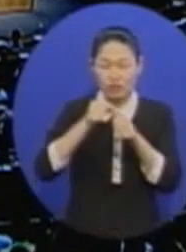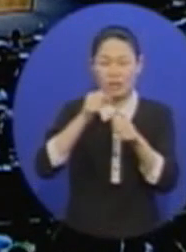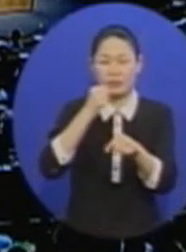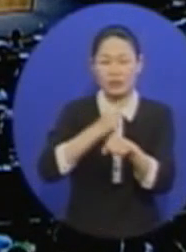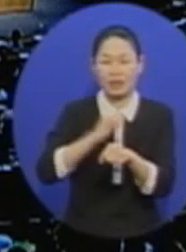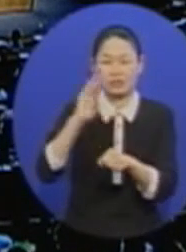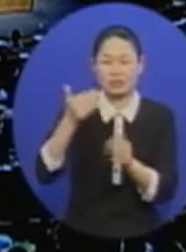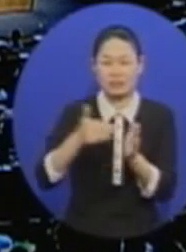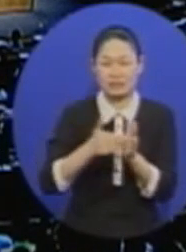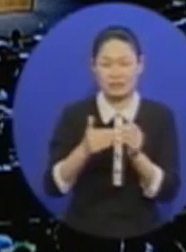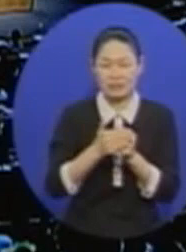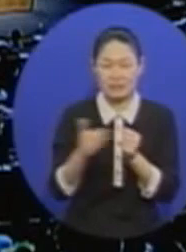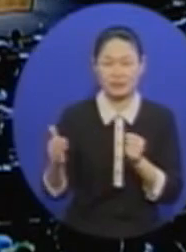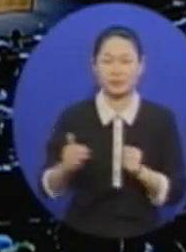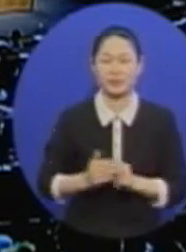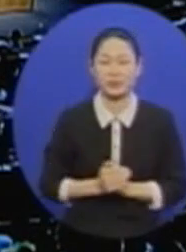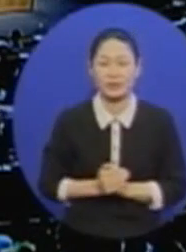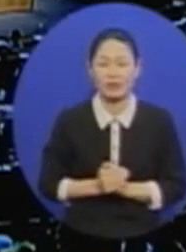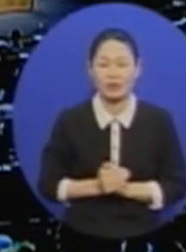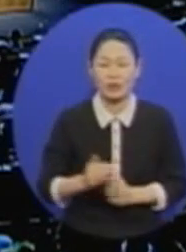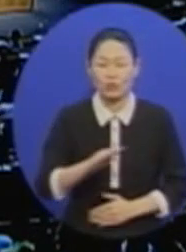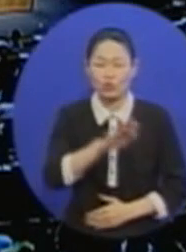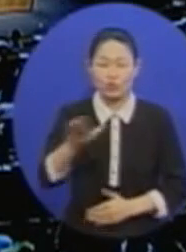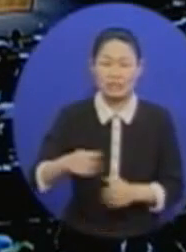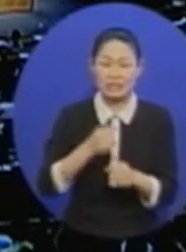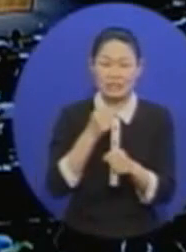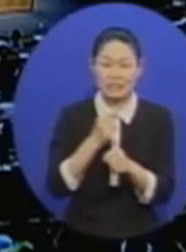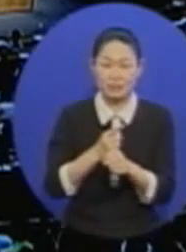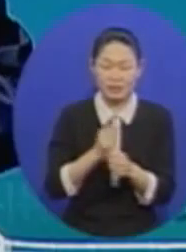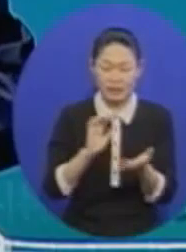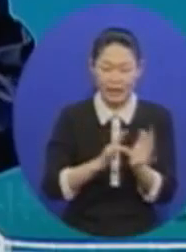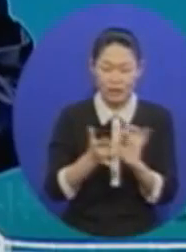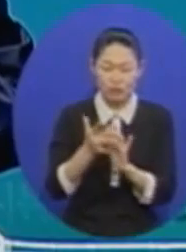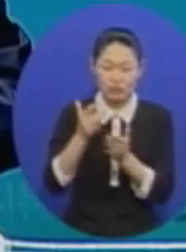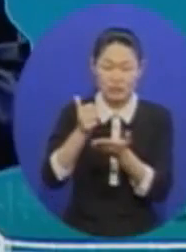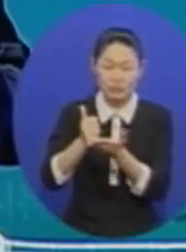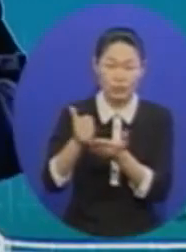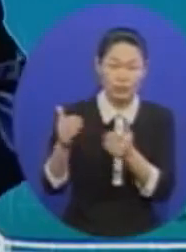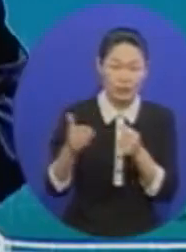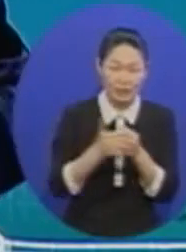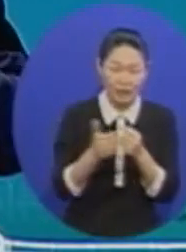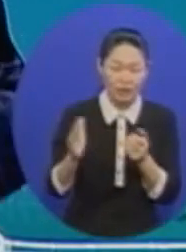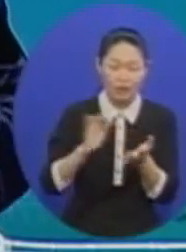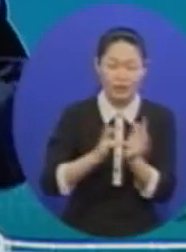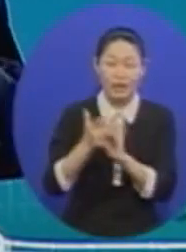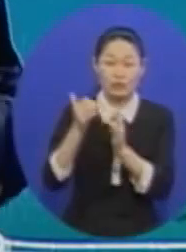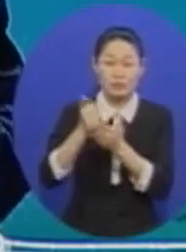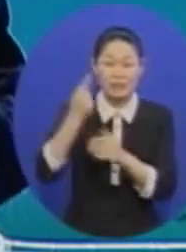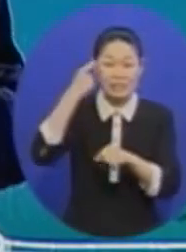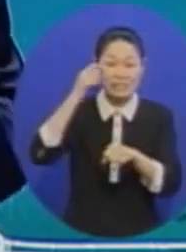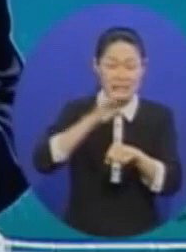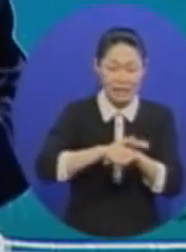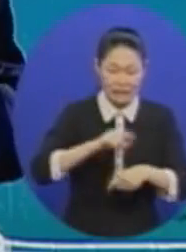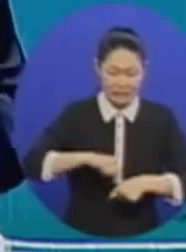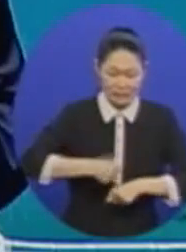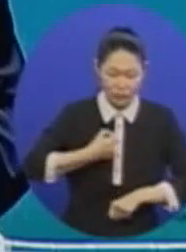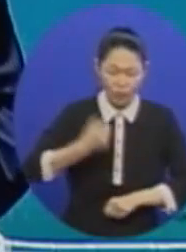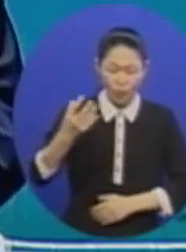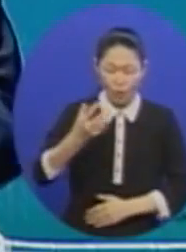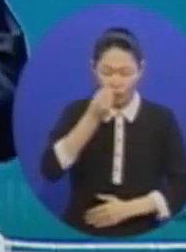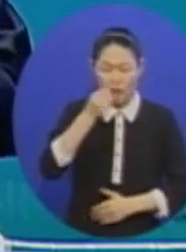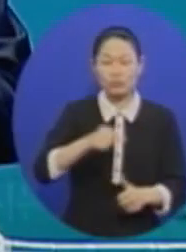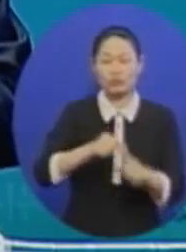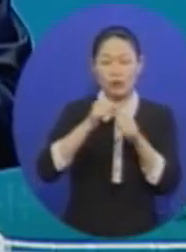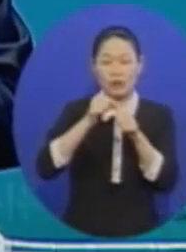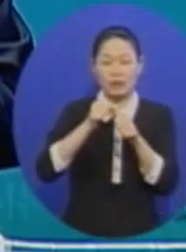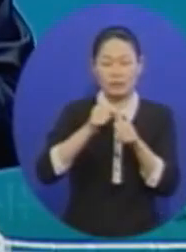아멘 우리는 이미 예수님으로 인하여 예수님의 지혜의 의로움 거룩함 구원함을